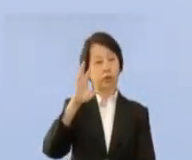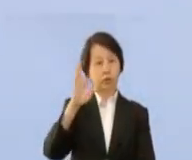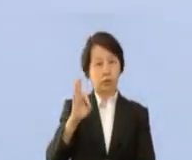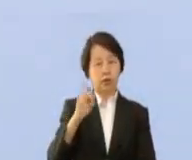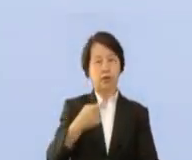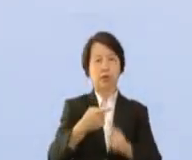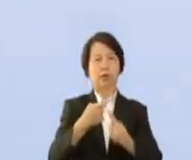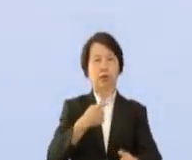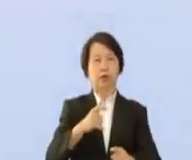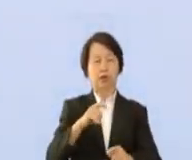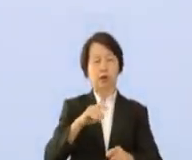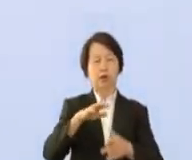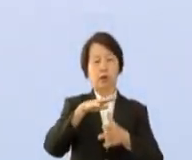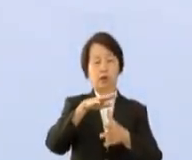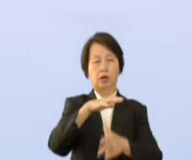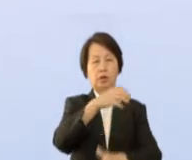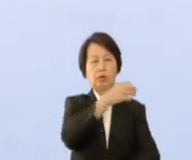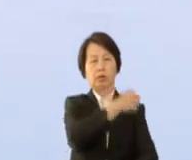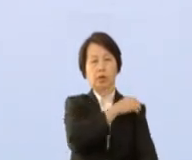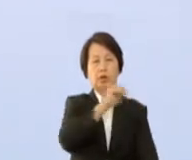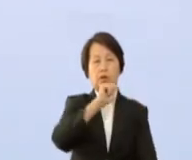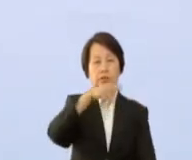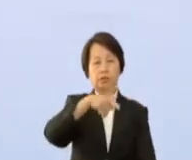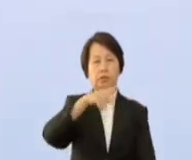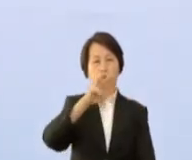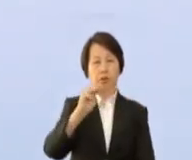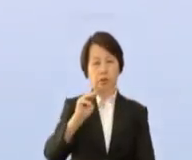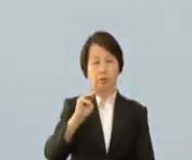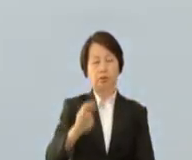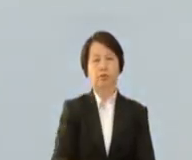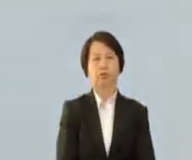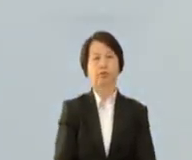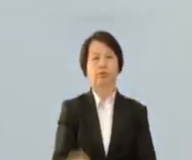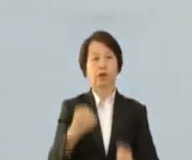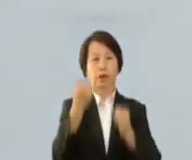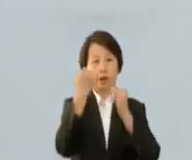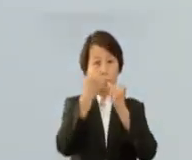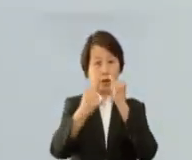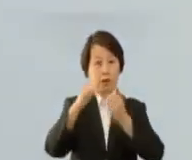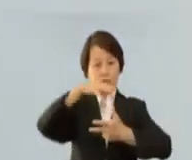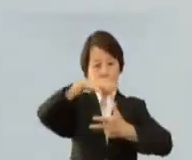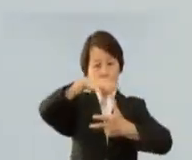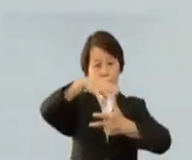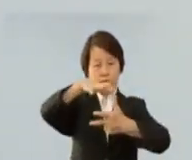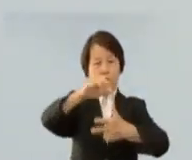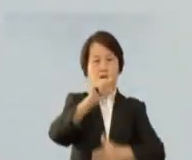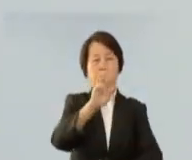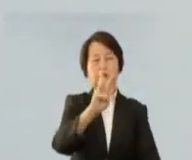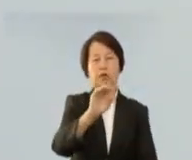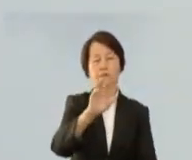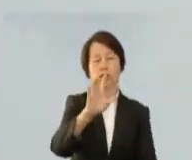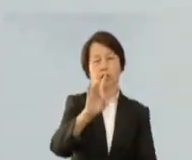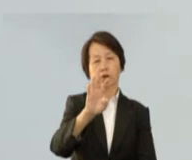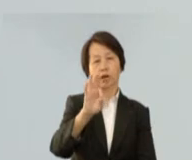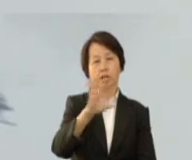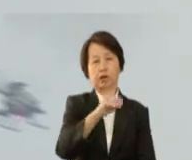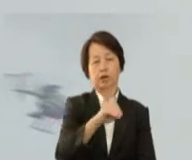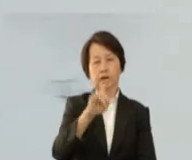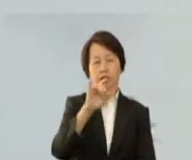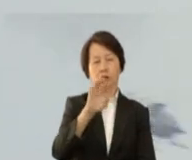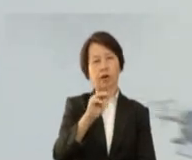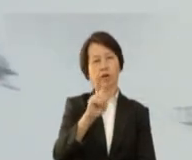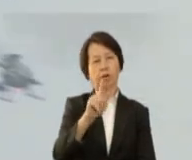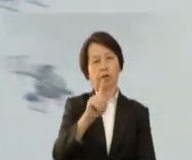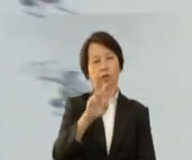AW139 daripada Agensi Penguatkuasaan Maritim Malaysia. Dan yang terakhir pesawat AW189 dan